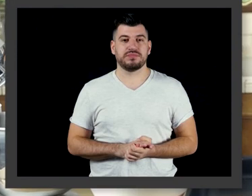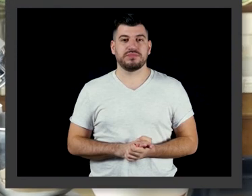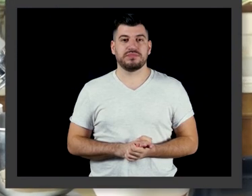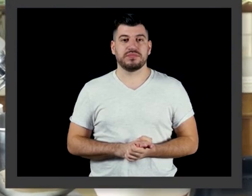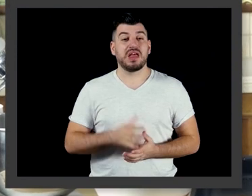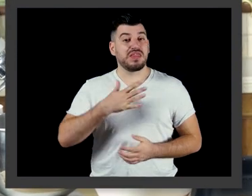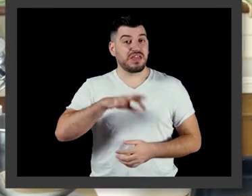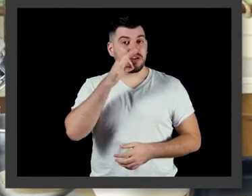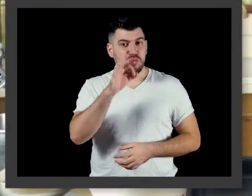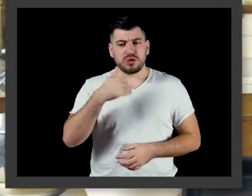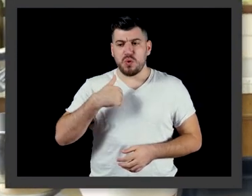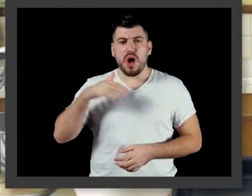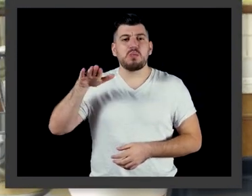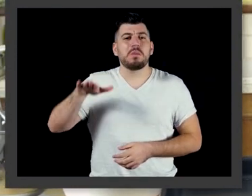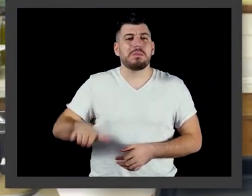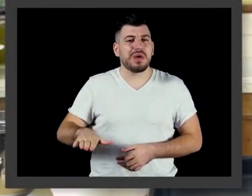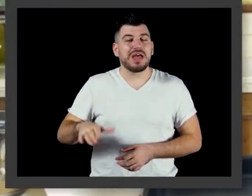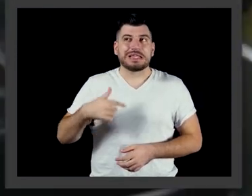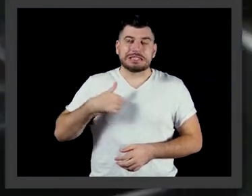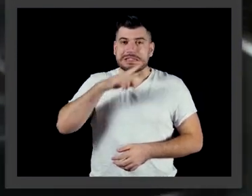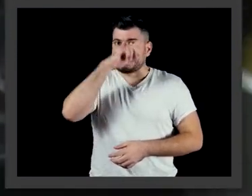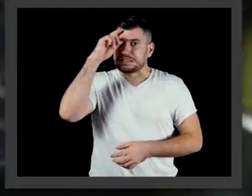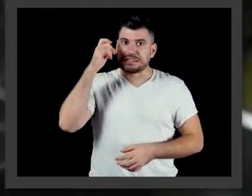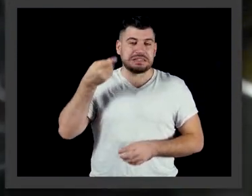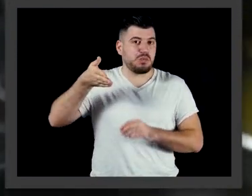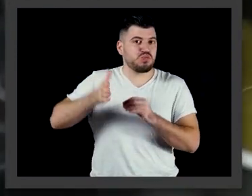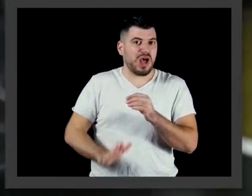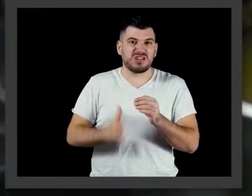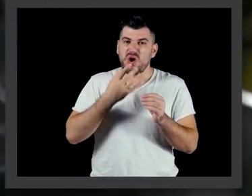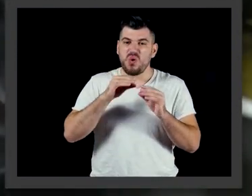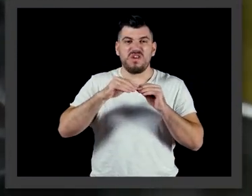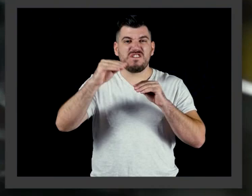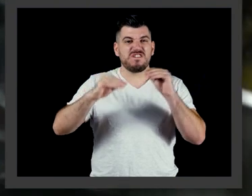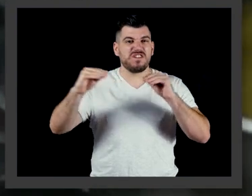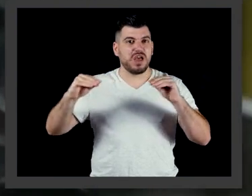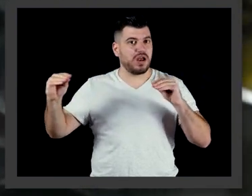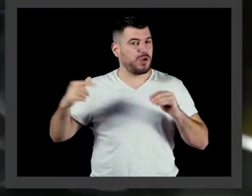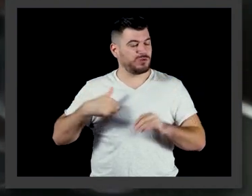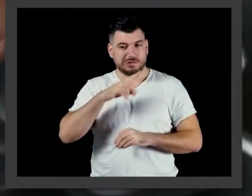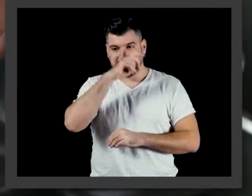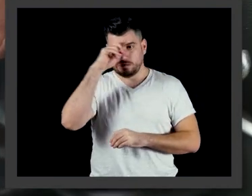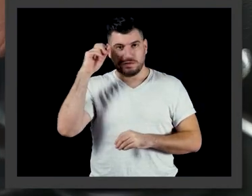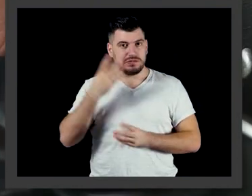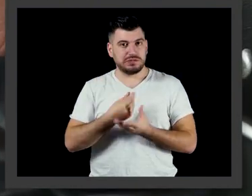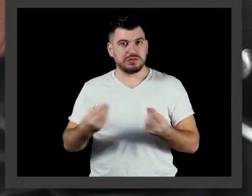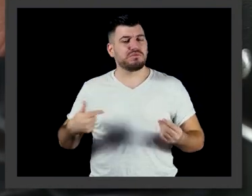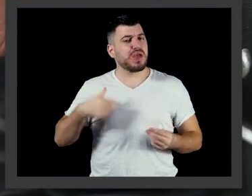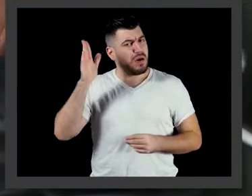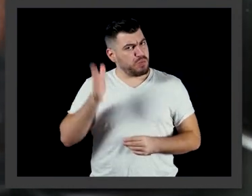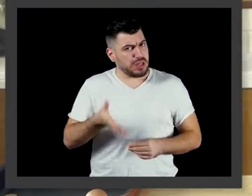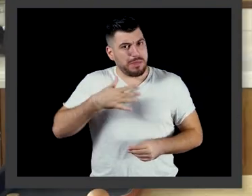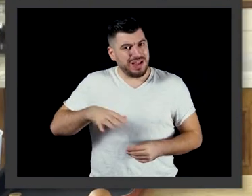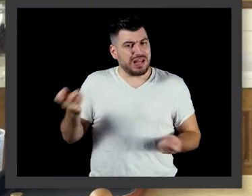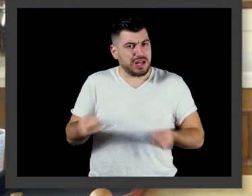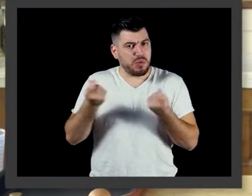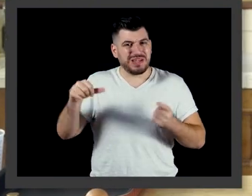πάντα μα πάντα από μικρός μου φαινόταν δύσκολο να φτιάξω μπουγάτσα, γιατί και το φύλλο είχε τεράστια διαδικασία για να το φτιάξεις. Μπορείτε βέβαια να βάλετε και σπορέλα,